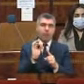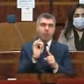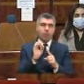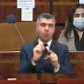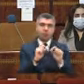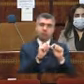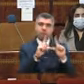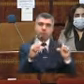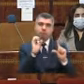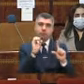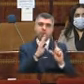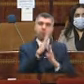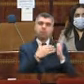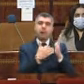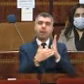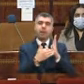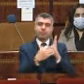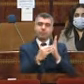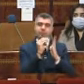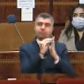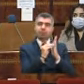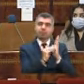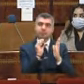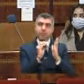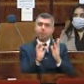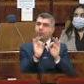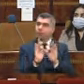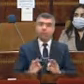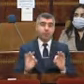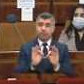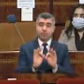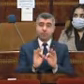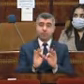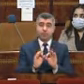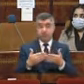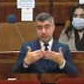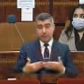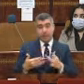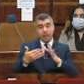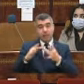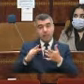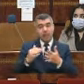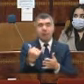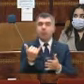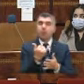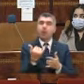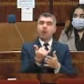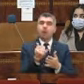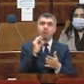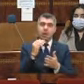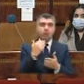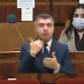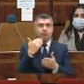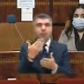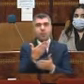في الواقع ليست هناك. إن محاربة الفساد هي شيء غيديره دابا، هو أن الرقمنة أساسية في محاربة الفساد. ما نبغيكمش